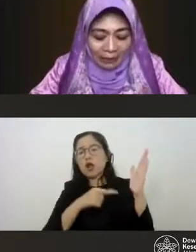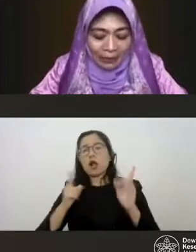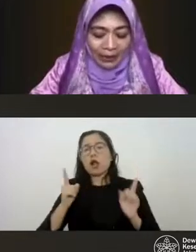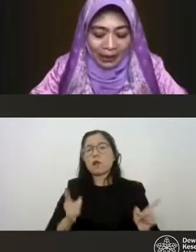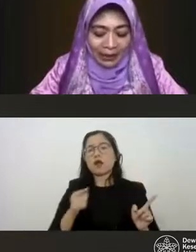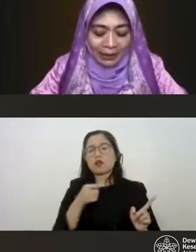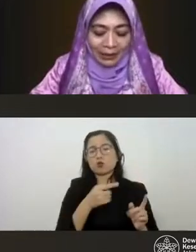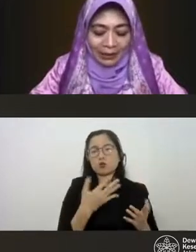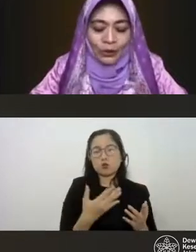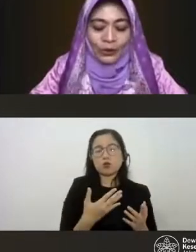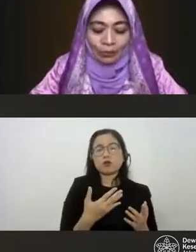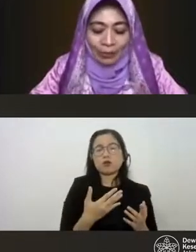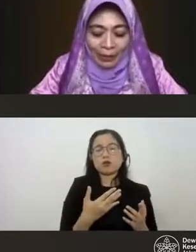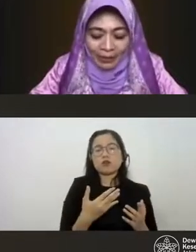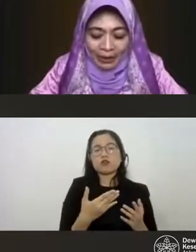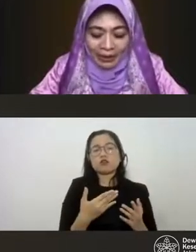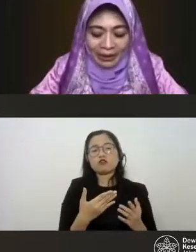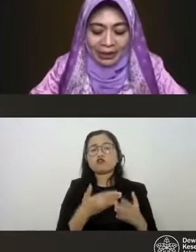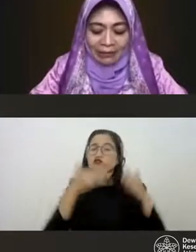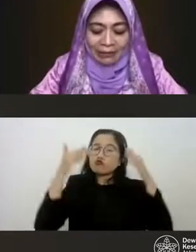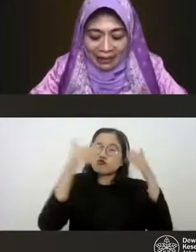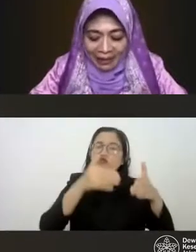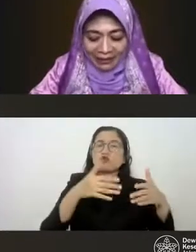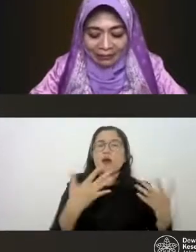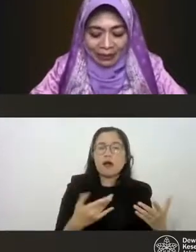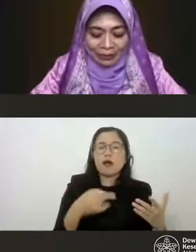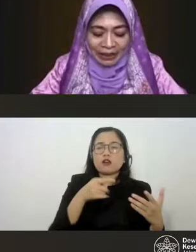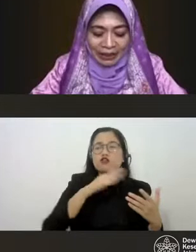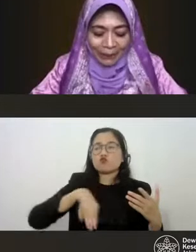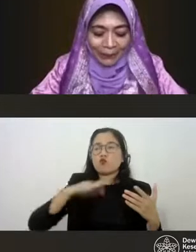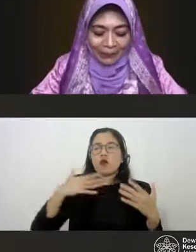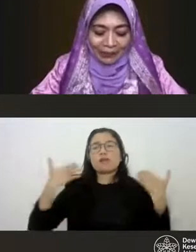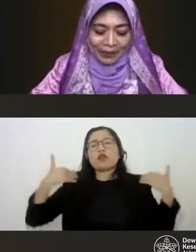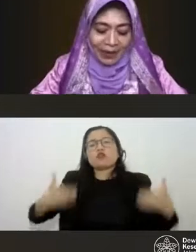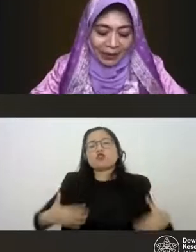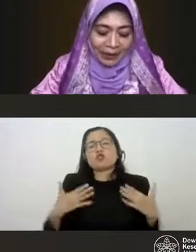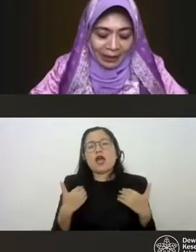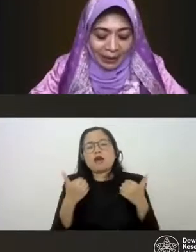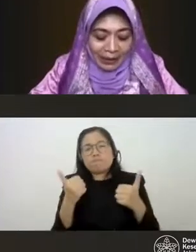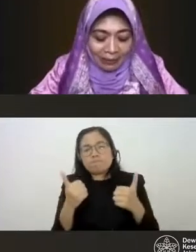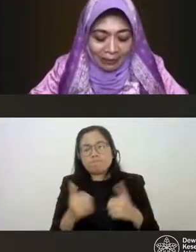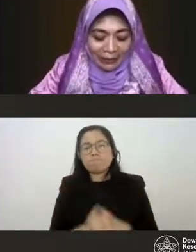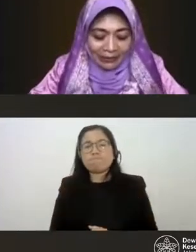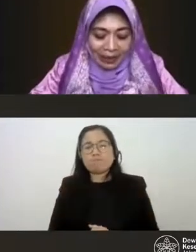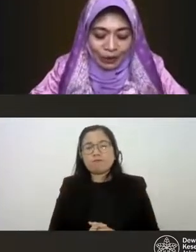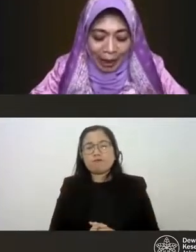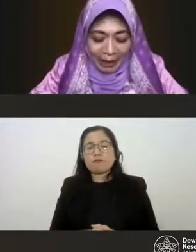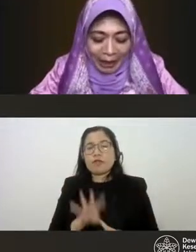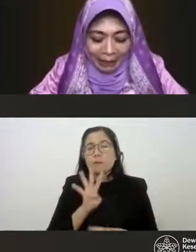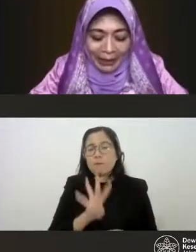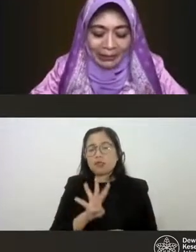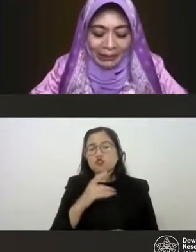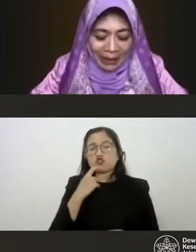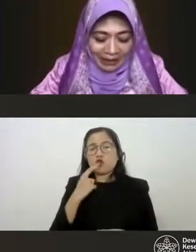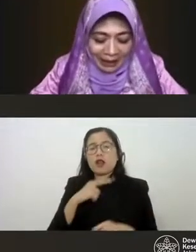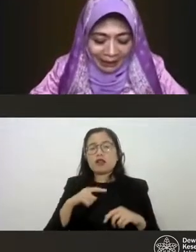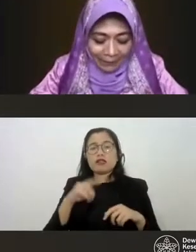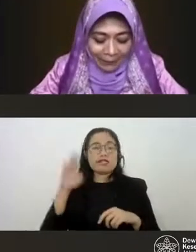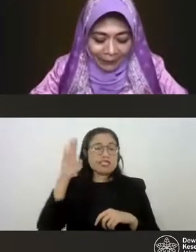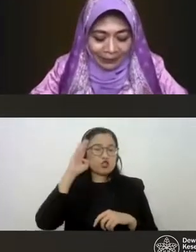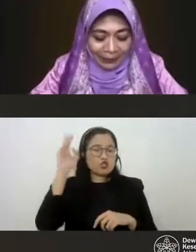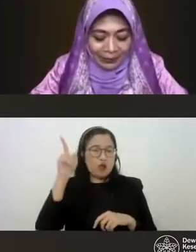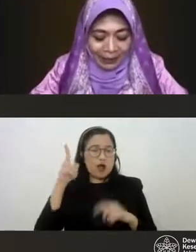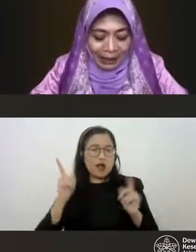diarahkan sepenuhnya untuk memenuhi kemaslahatan manusia. Keempat, isu agama dan